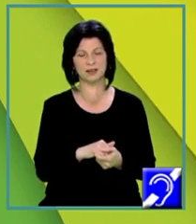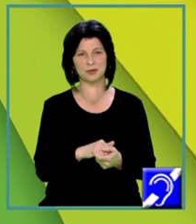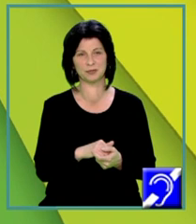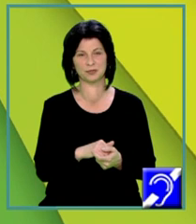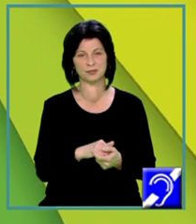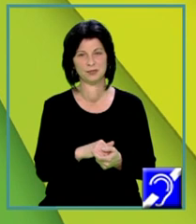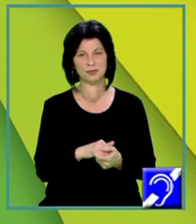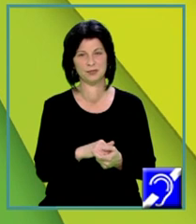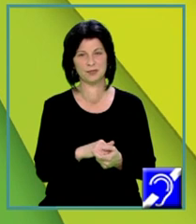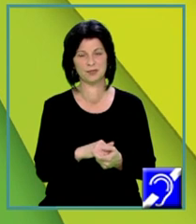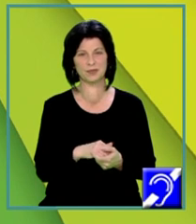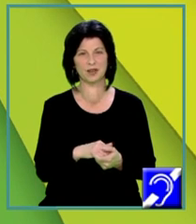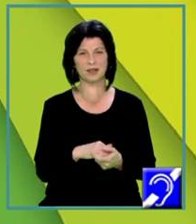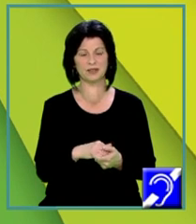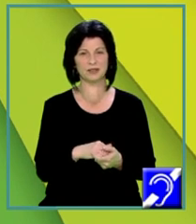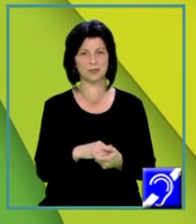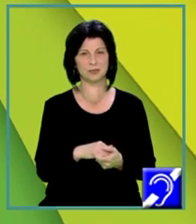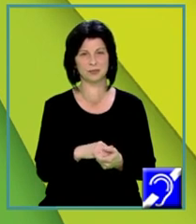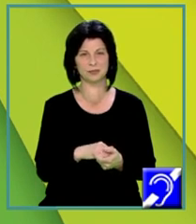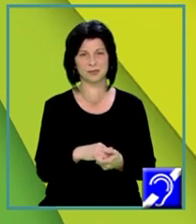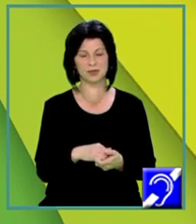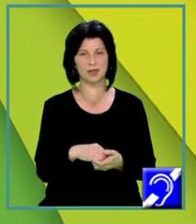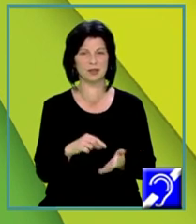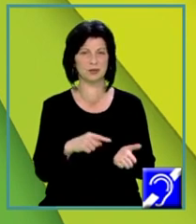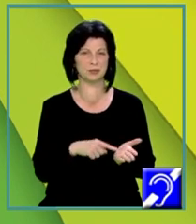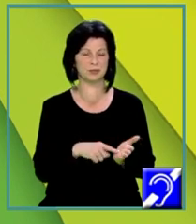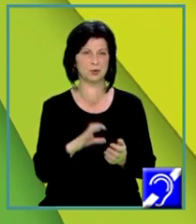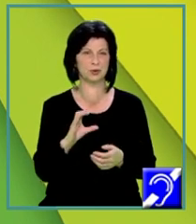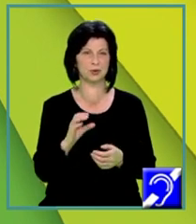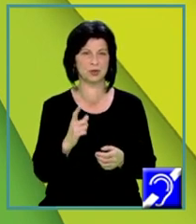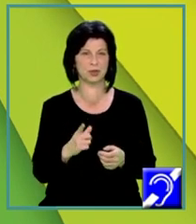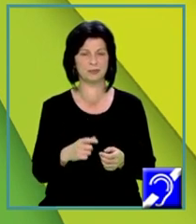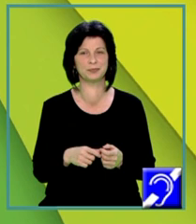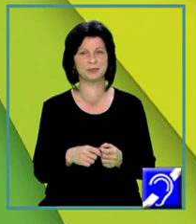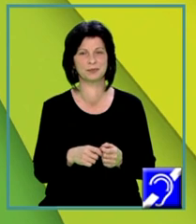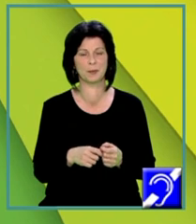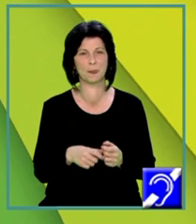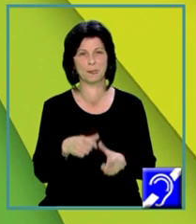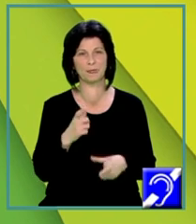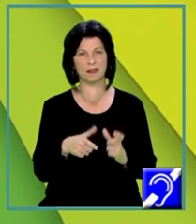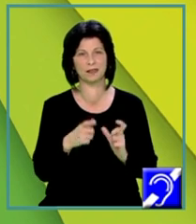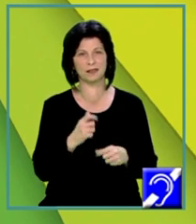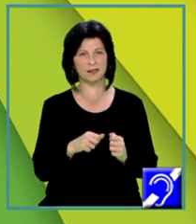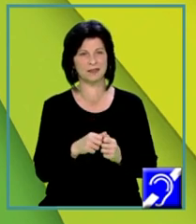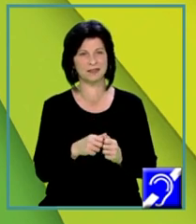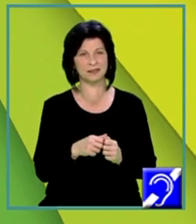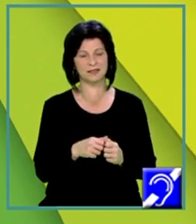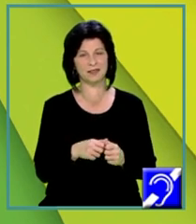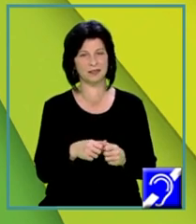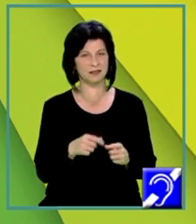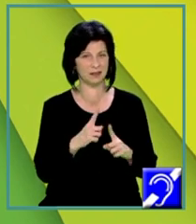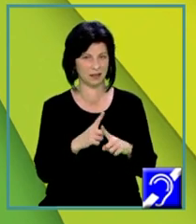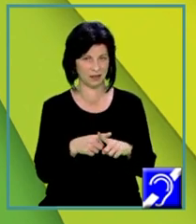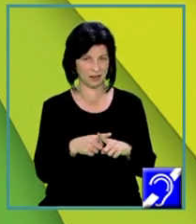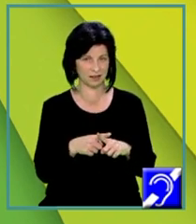de clasa a 10-a în fine punctul c dacă e compusă ex.de 2009 ori în inelul